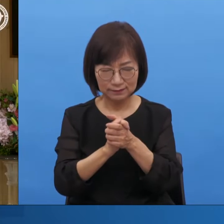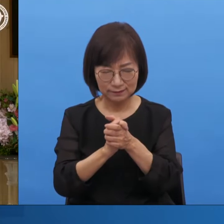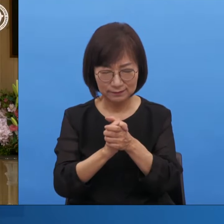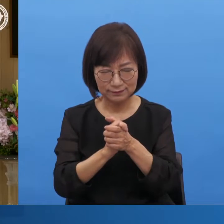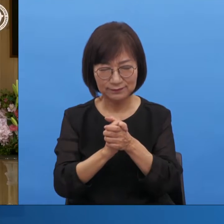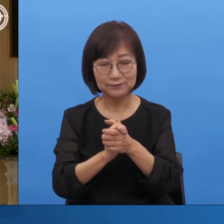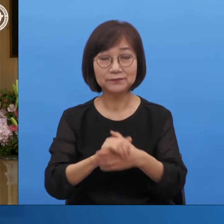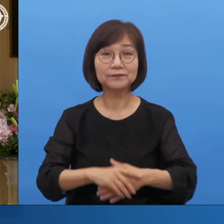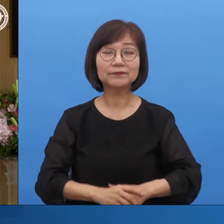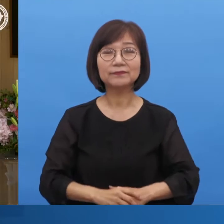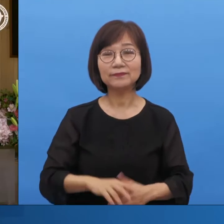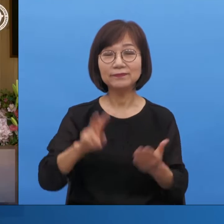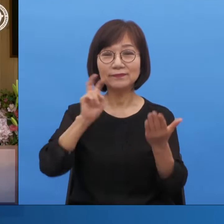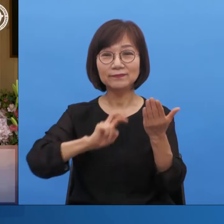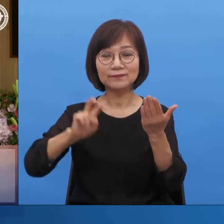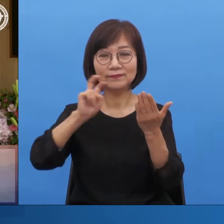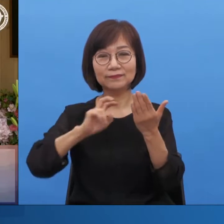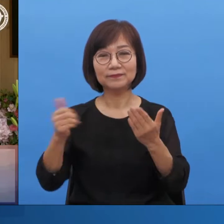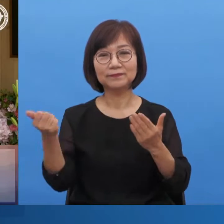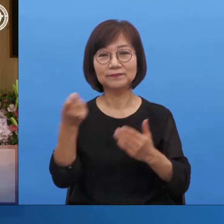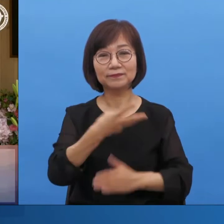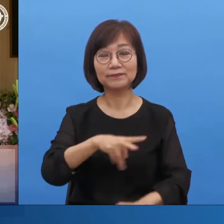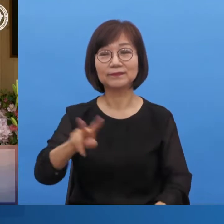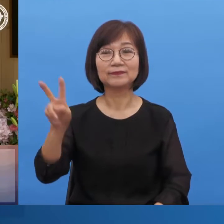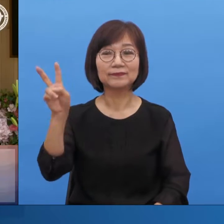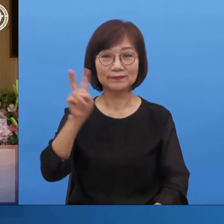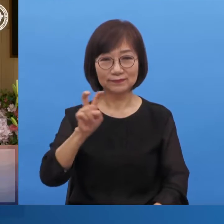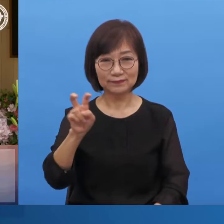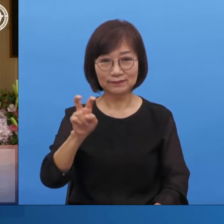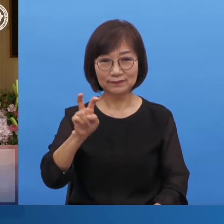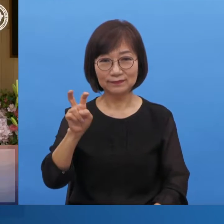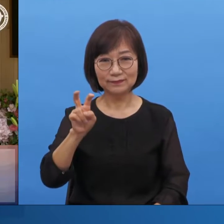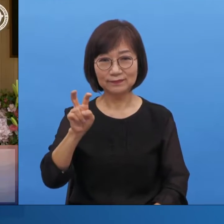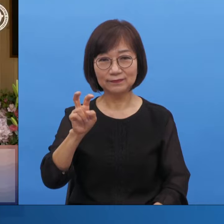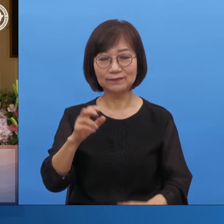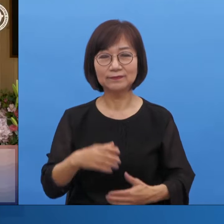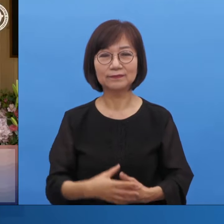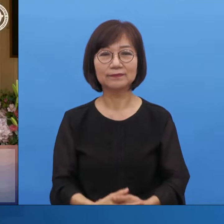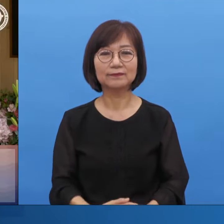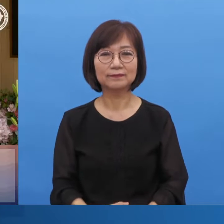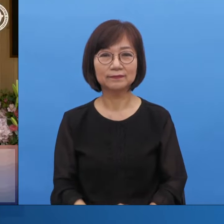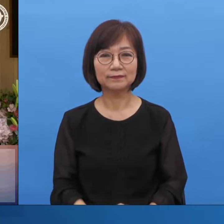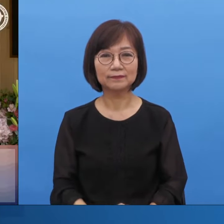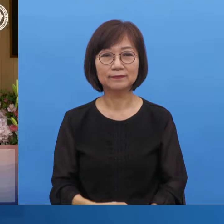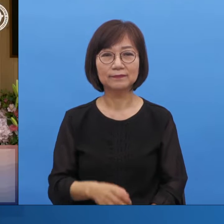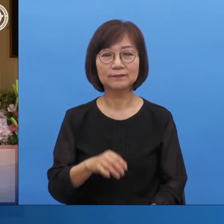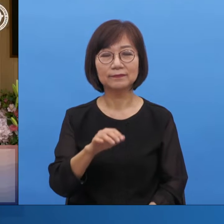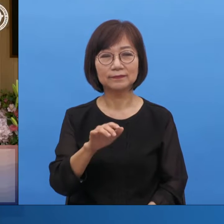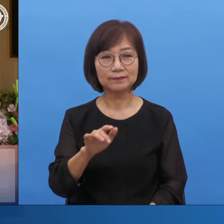다 함께 찬송가 20장 찬양을 드리겠습니다. Let us all sing hymn number 20.